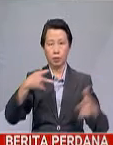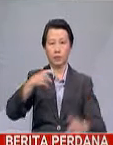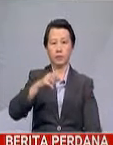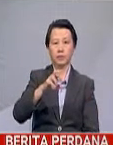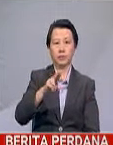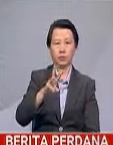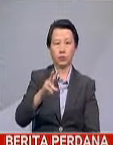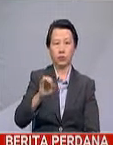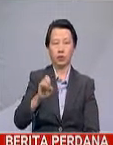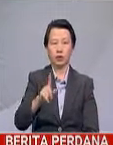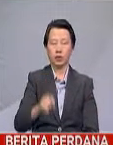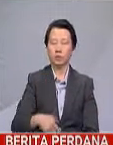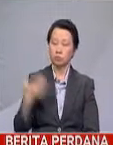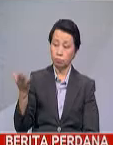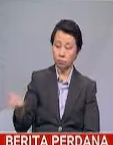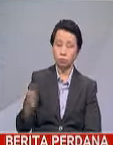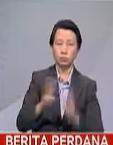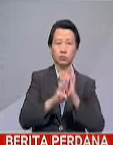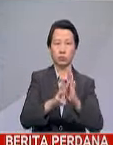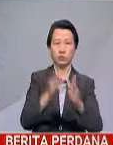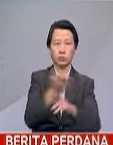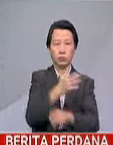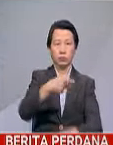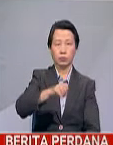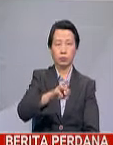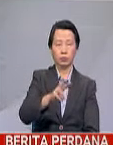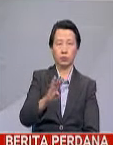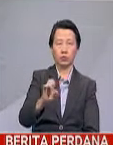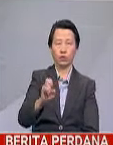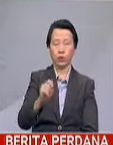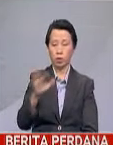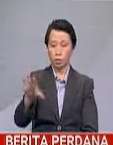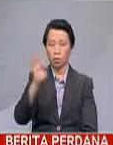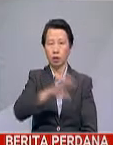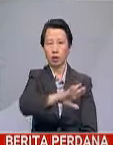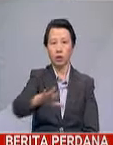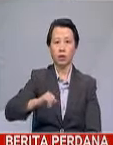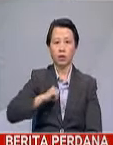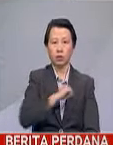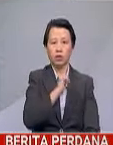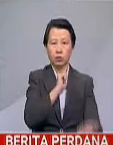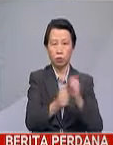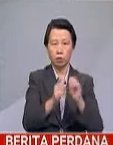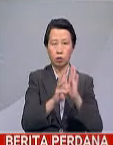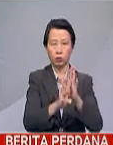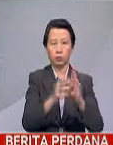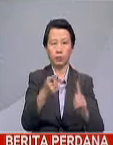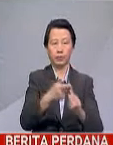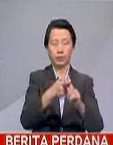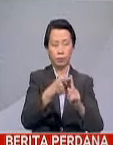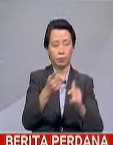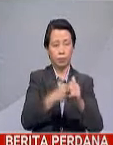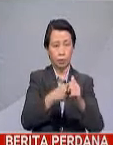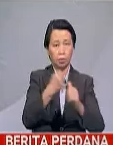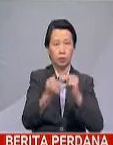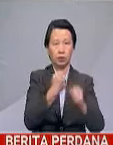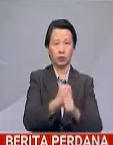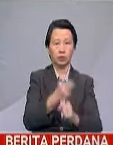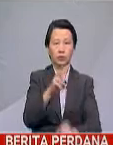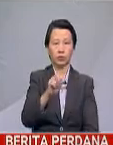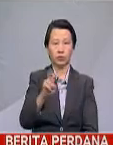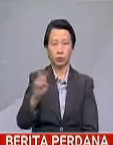Valley. Hafiz merupakan duta sulung Prima Valley yang dilantik dari kalangan ahli sukan dan juga duta pertama untuk tahun 2020.